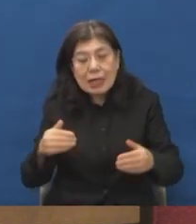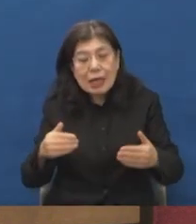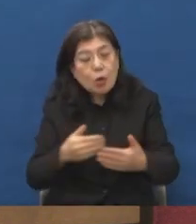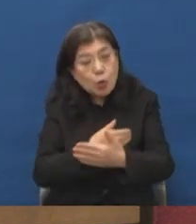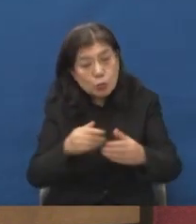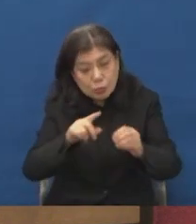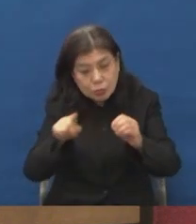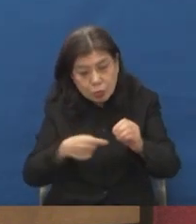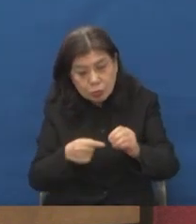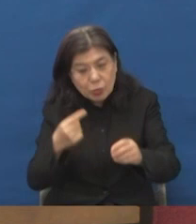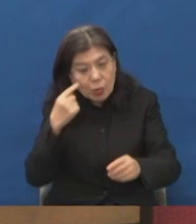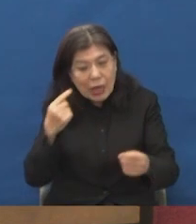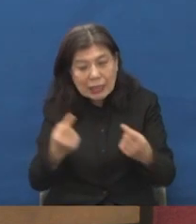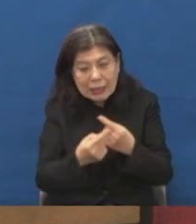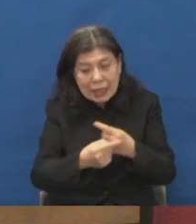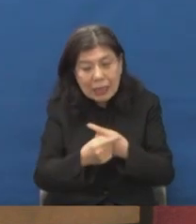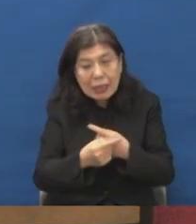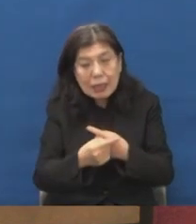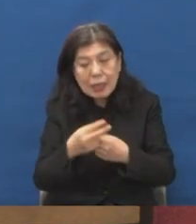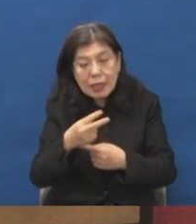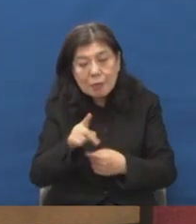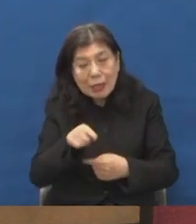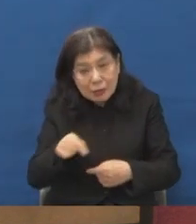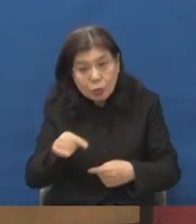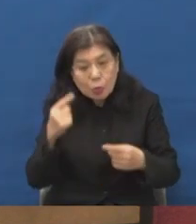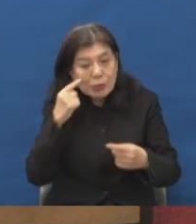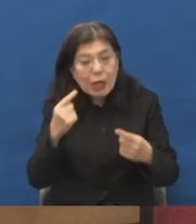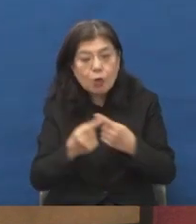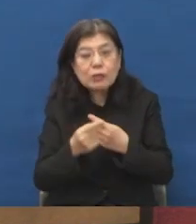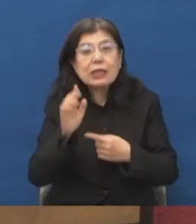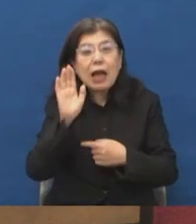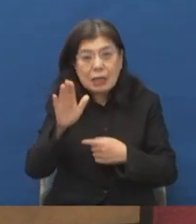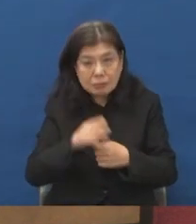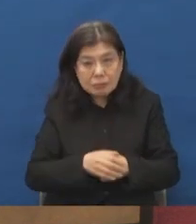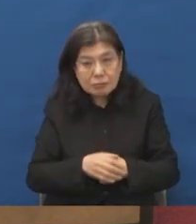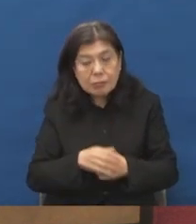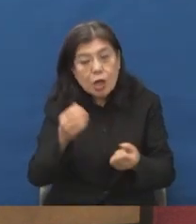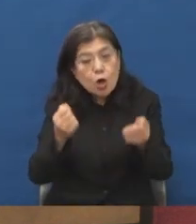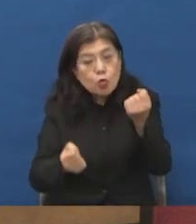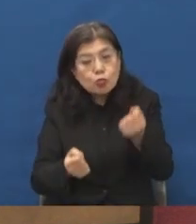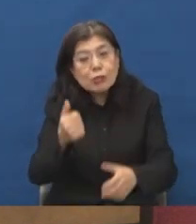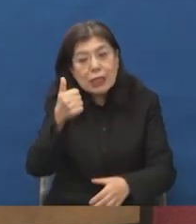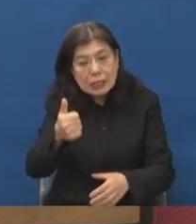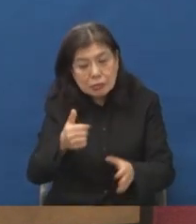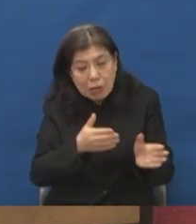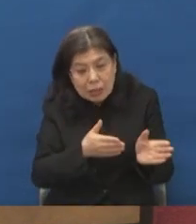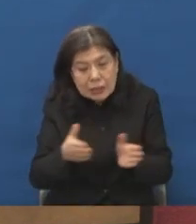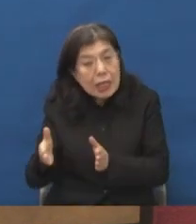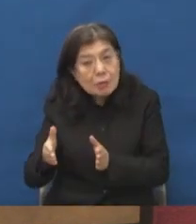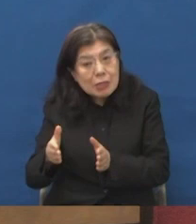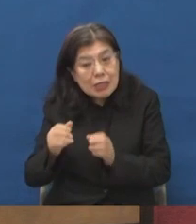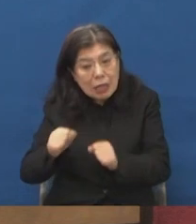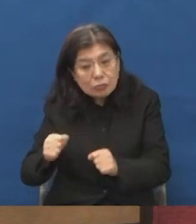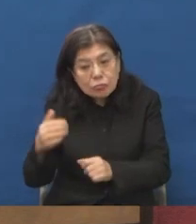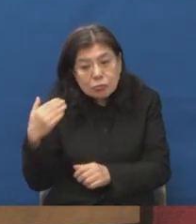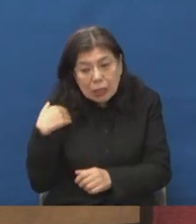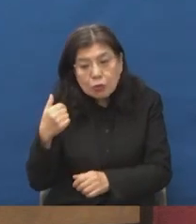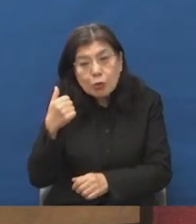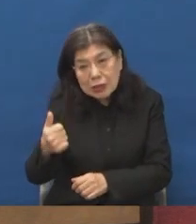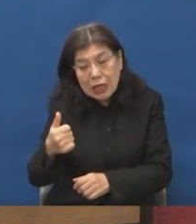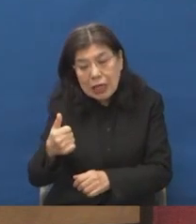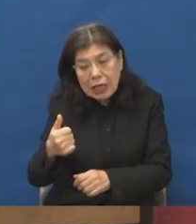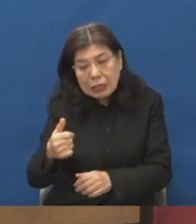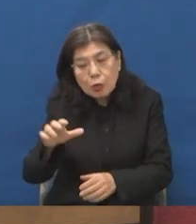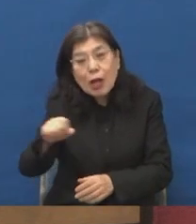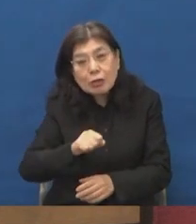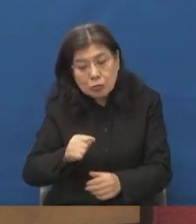訂版の見直しをされます。本市においても、運転手、整備士などの担い手の確保や、育成が大